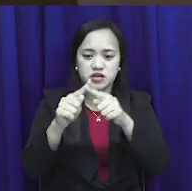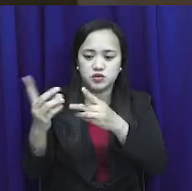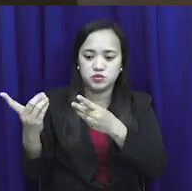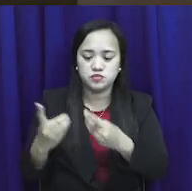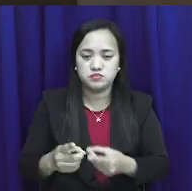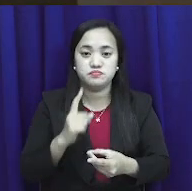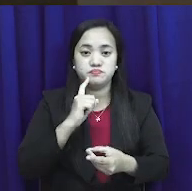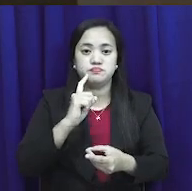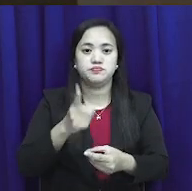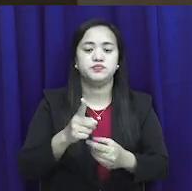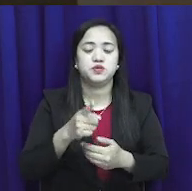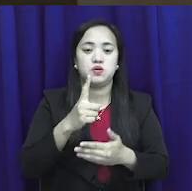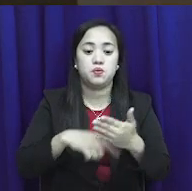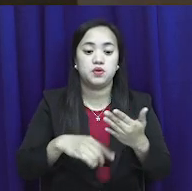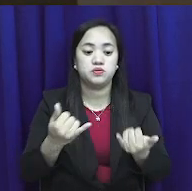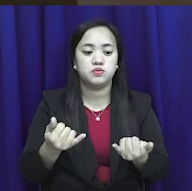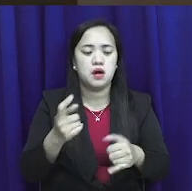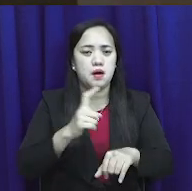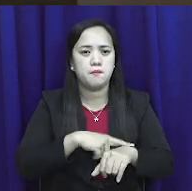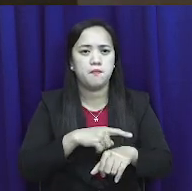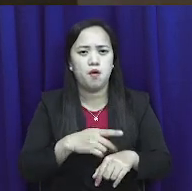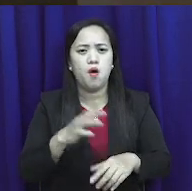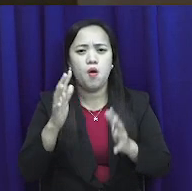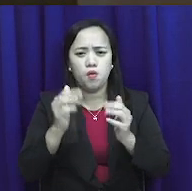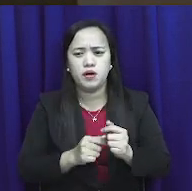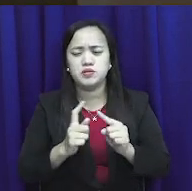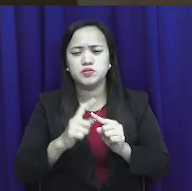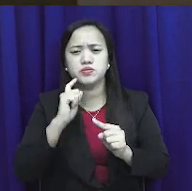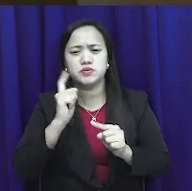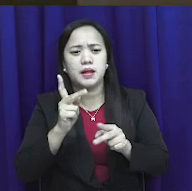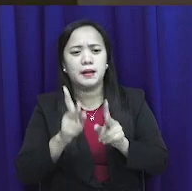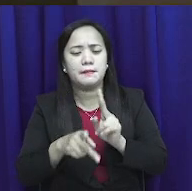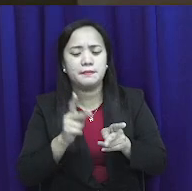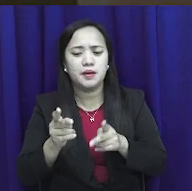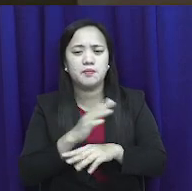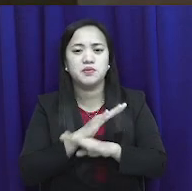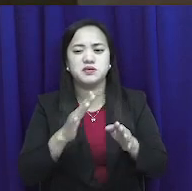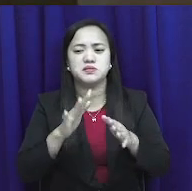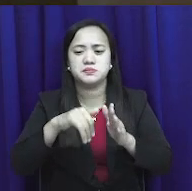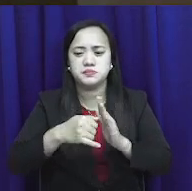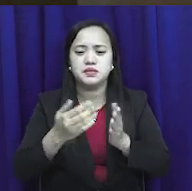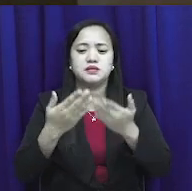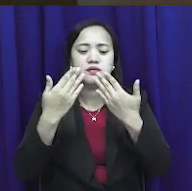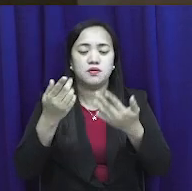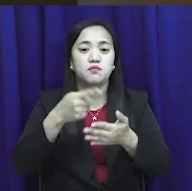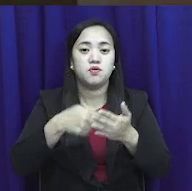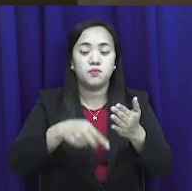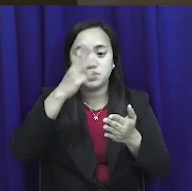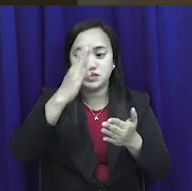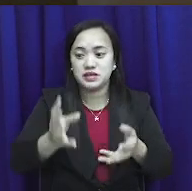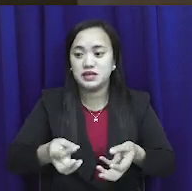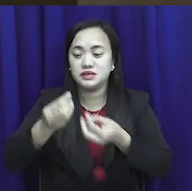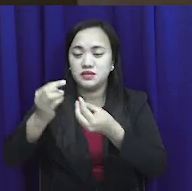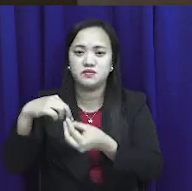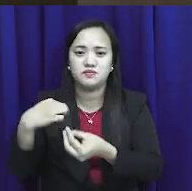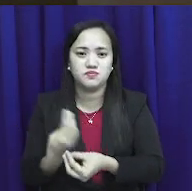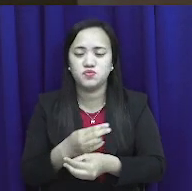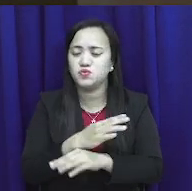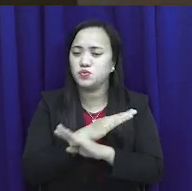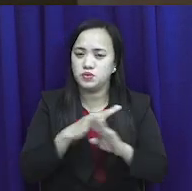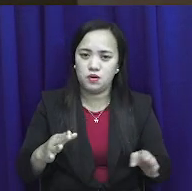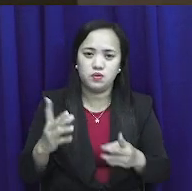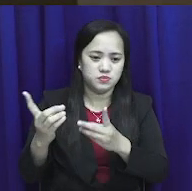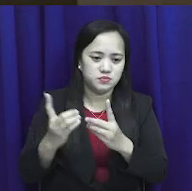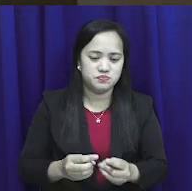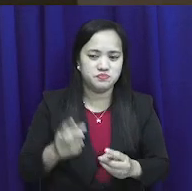to say what are you trying to publicize ang just appreciating lang naman kung anong binigay saakin ni Lord Come on Huwag na nating palusutin